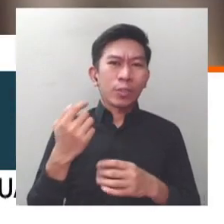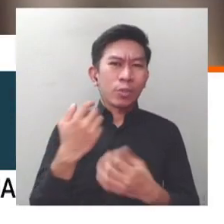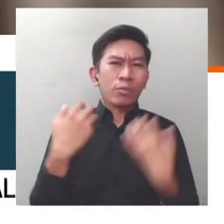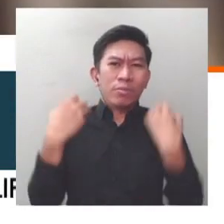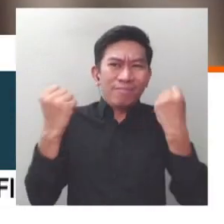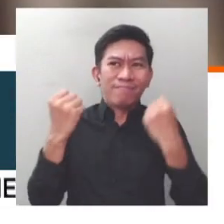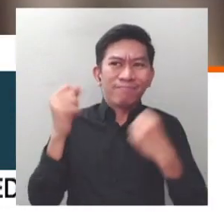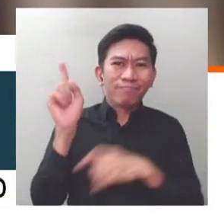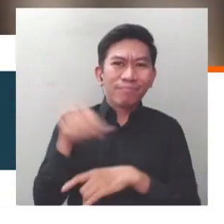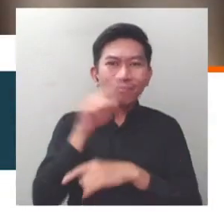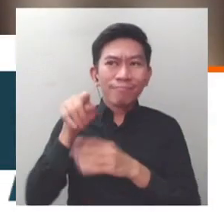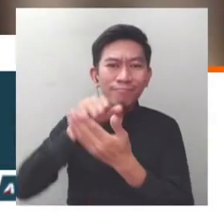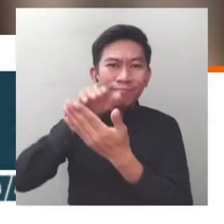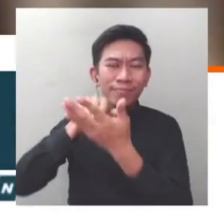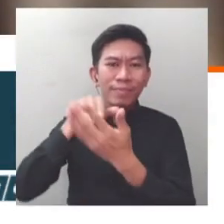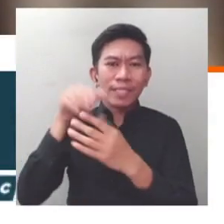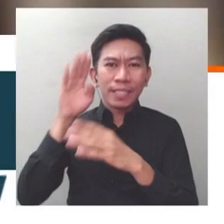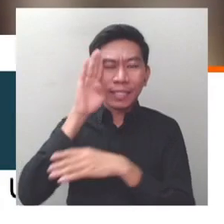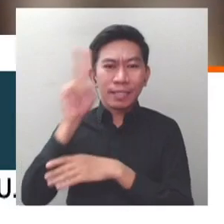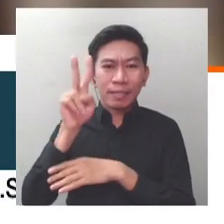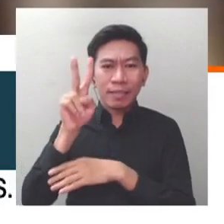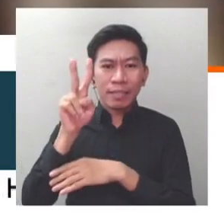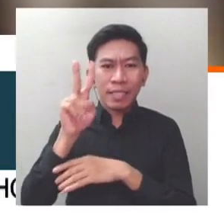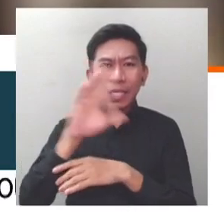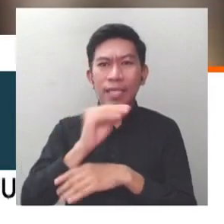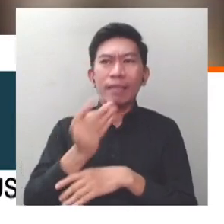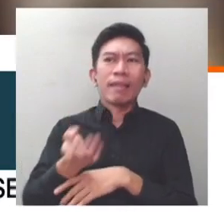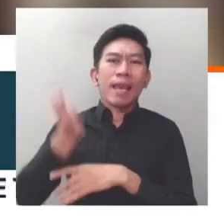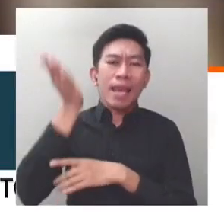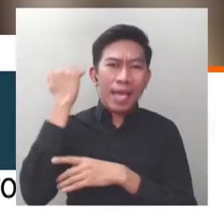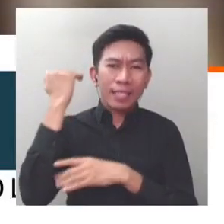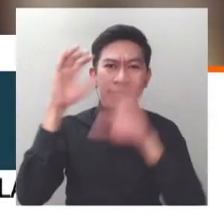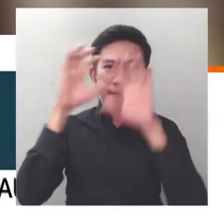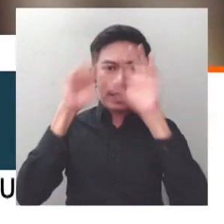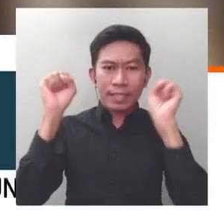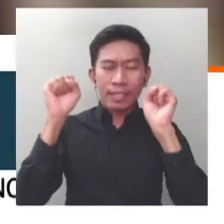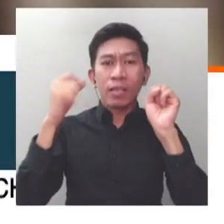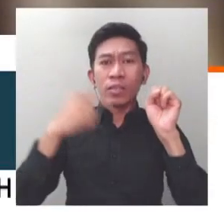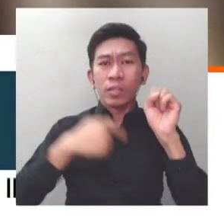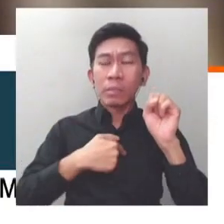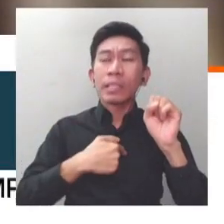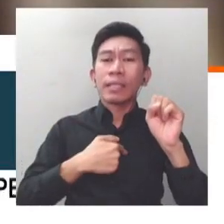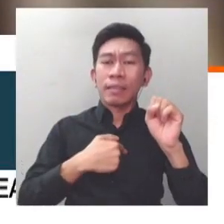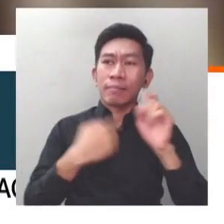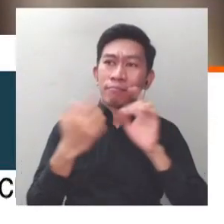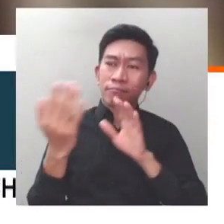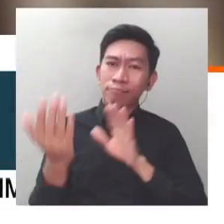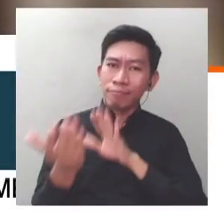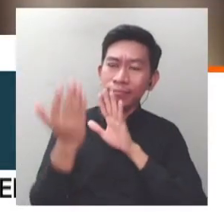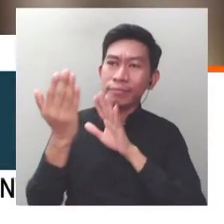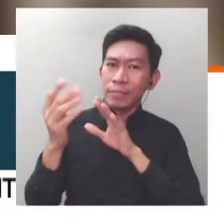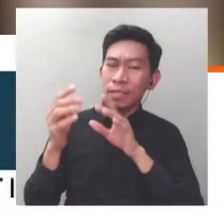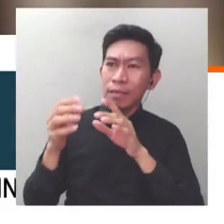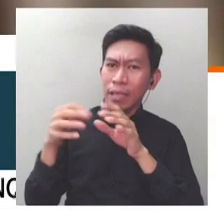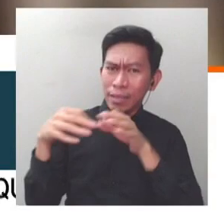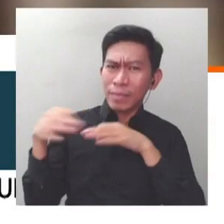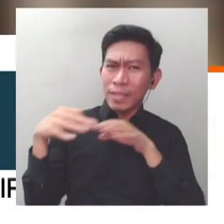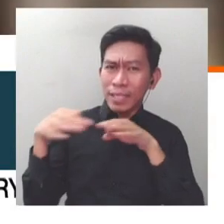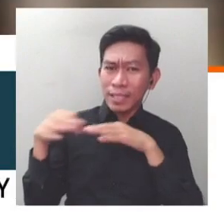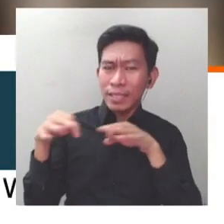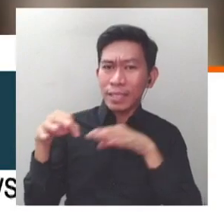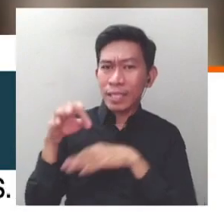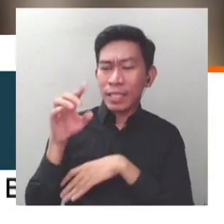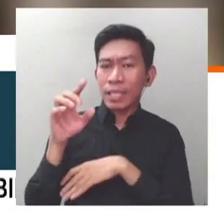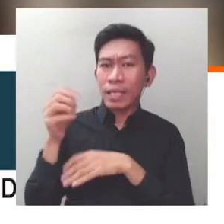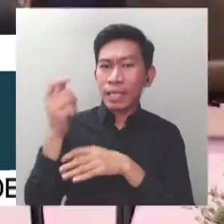previous administration. Mm-hmm. And so I explained to Secretary Diocno that, well, yes, those are